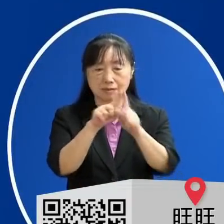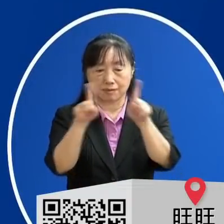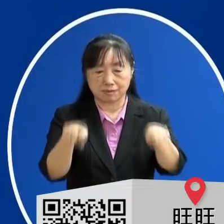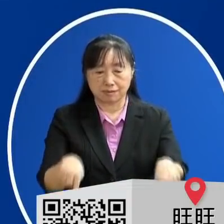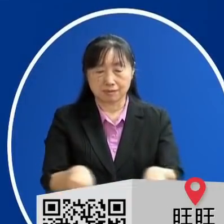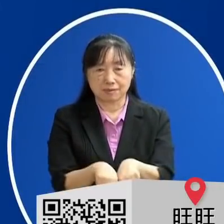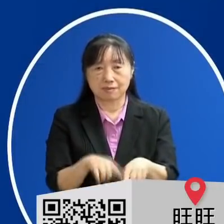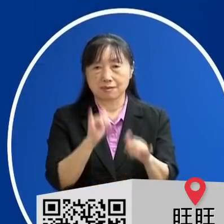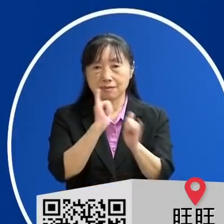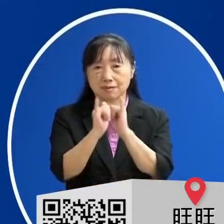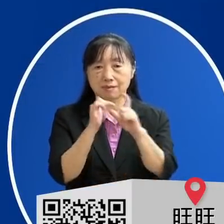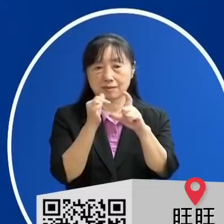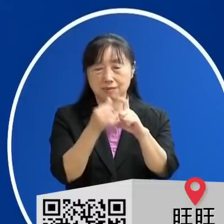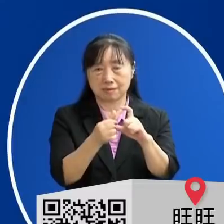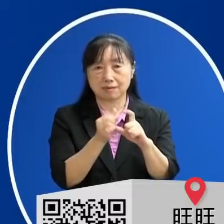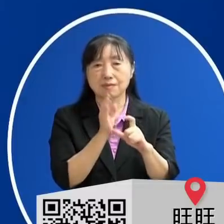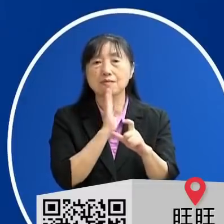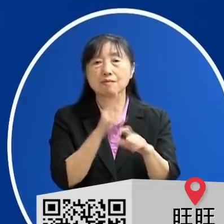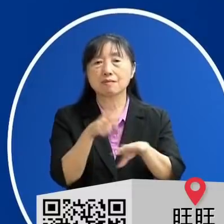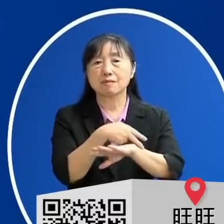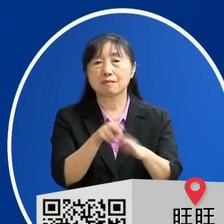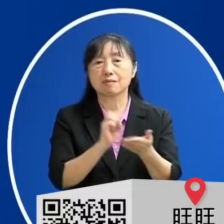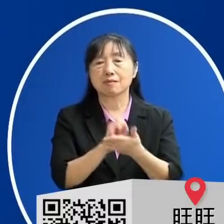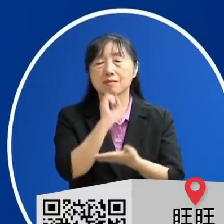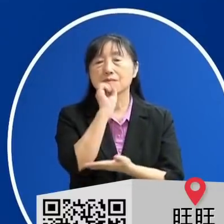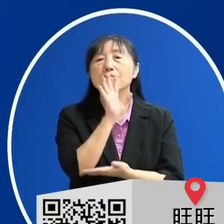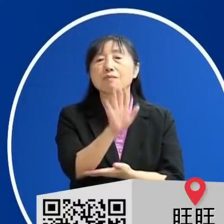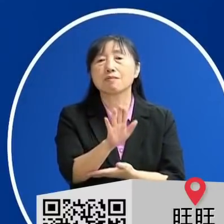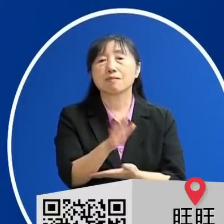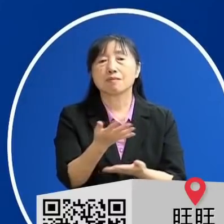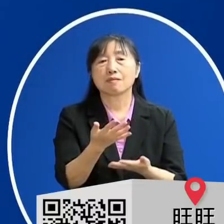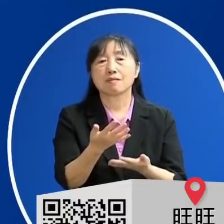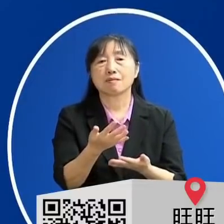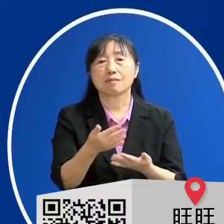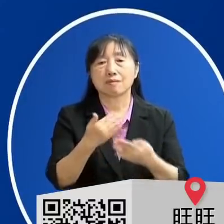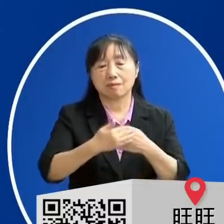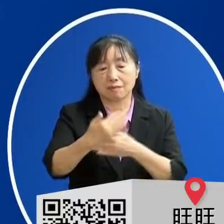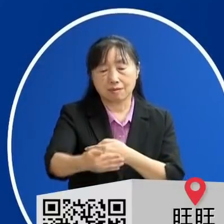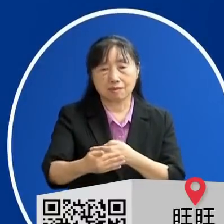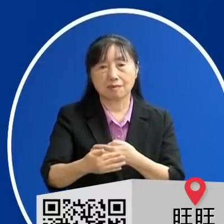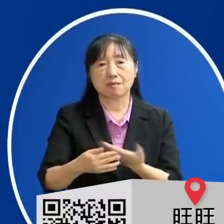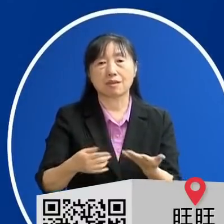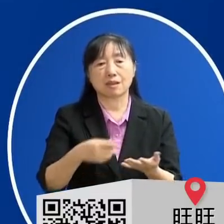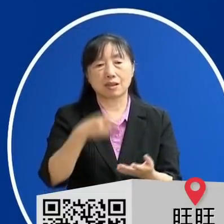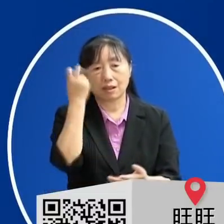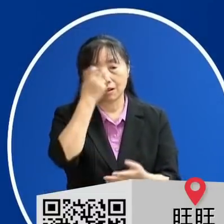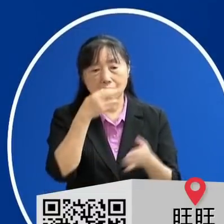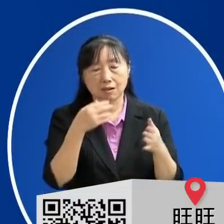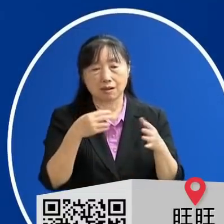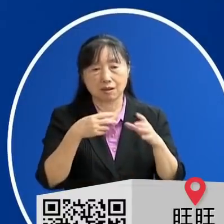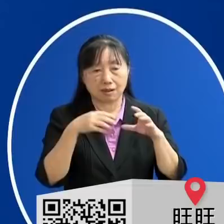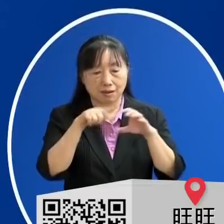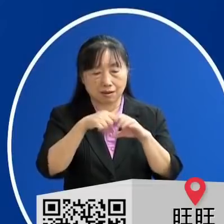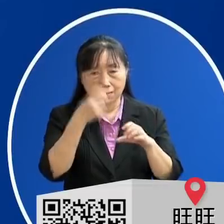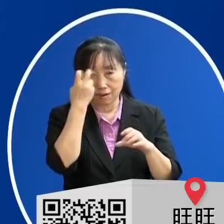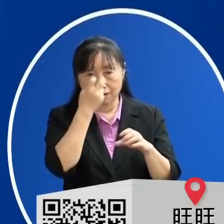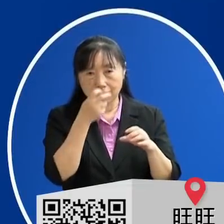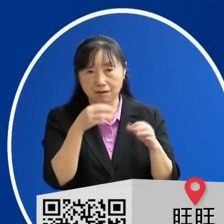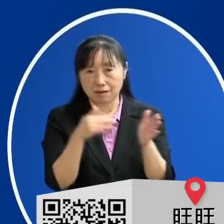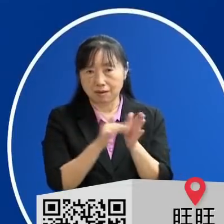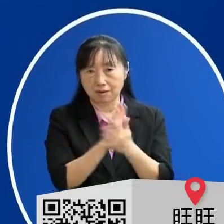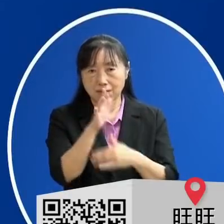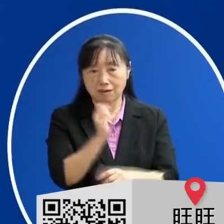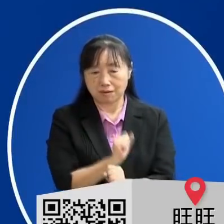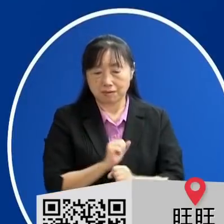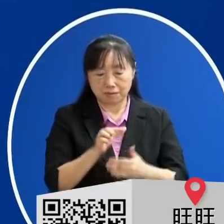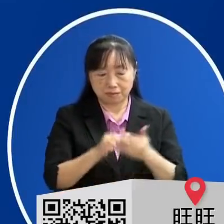监测通报采检及个案处理流程，还有采检后应注意事项的一个通知给